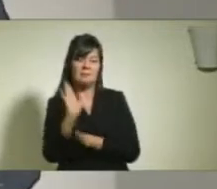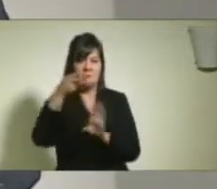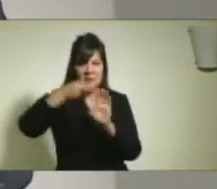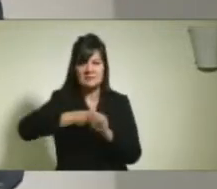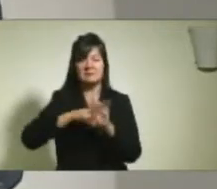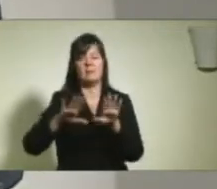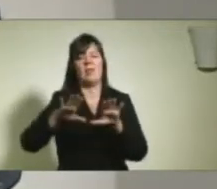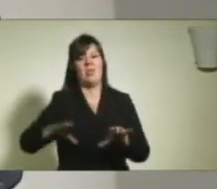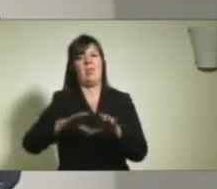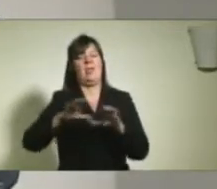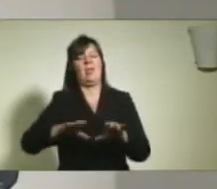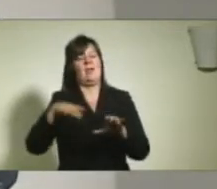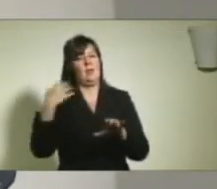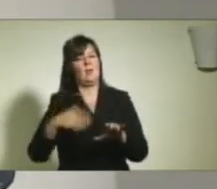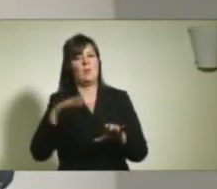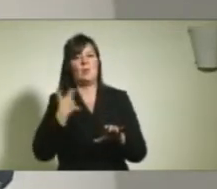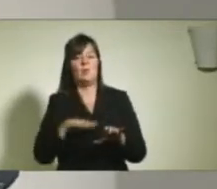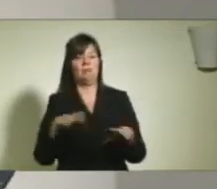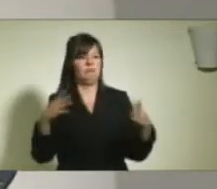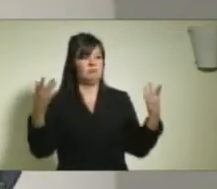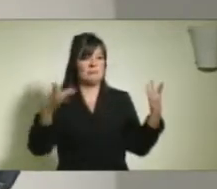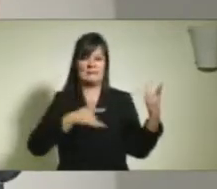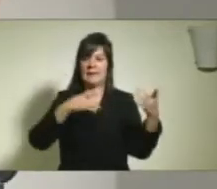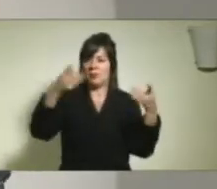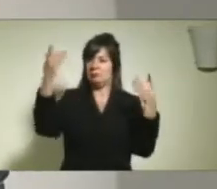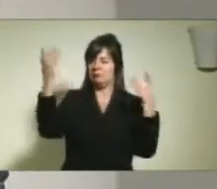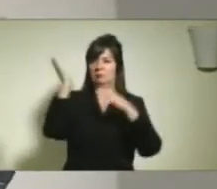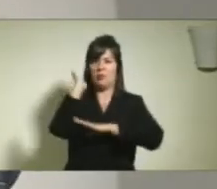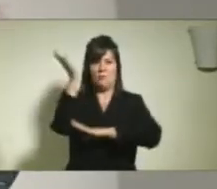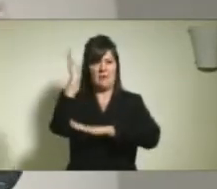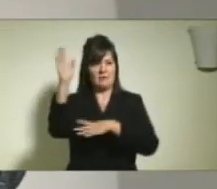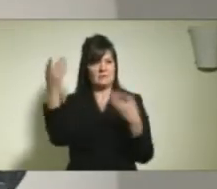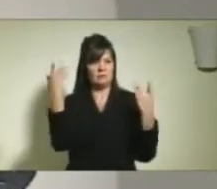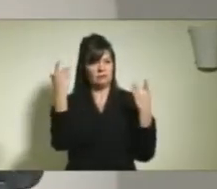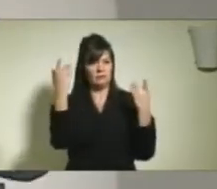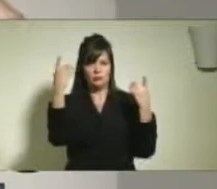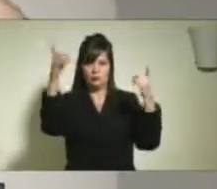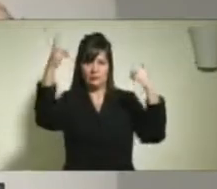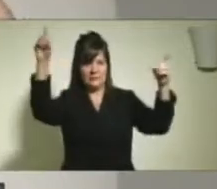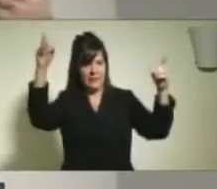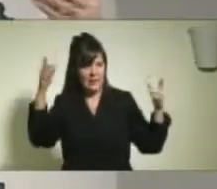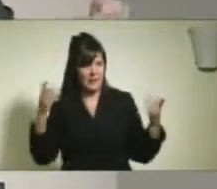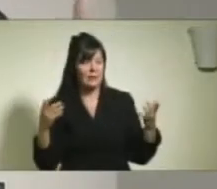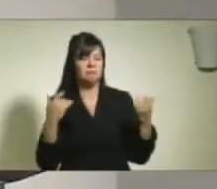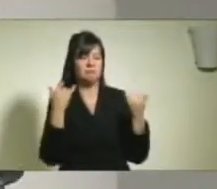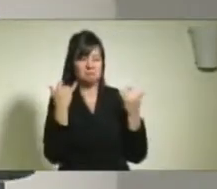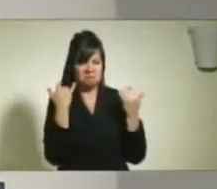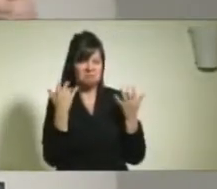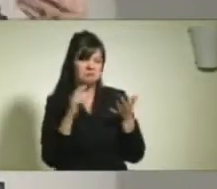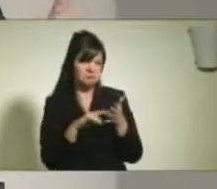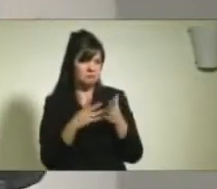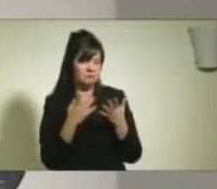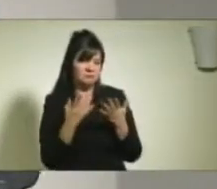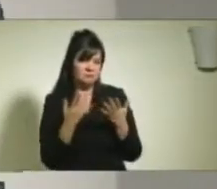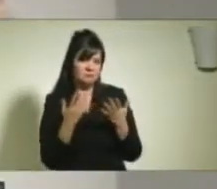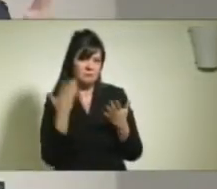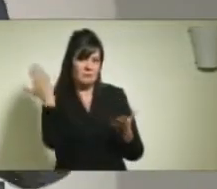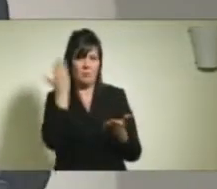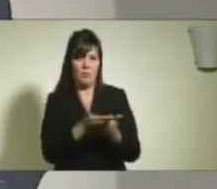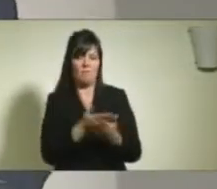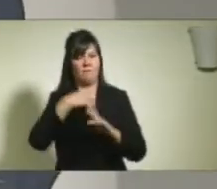pense qu'un succès de conférence est important aussi quand on met